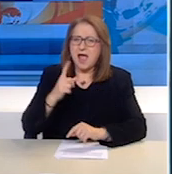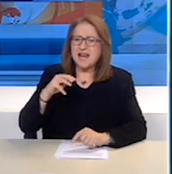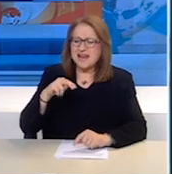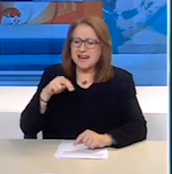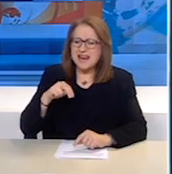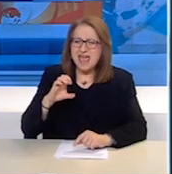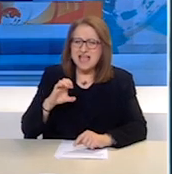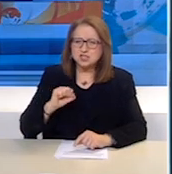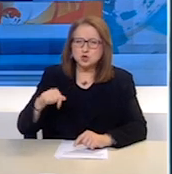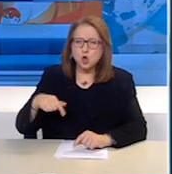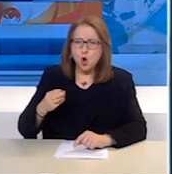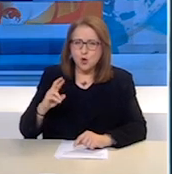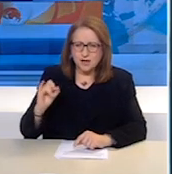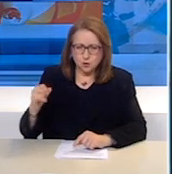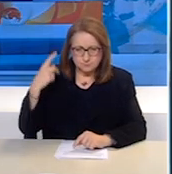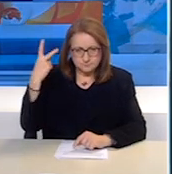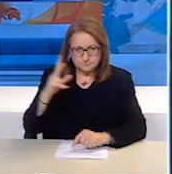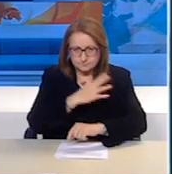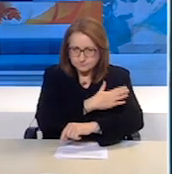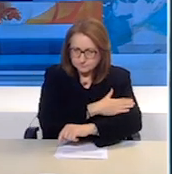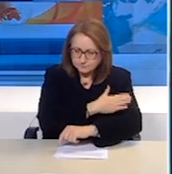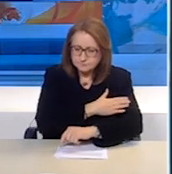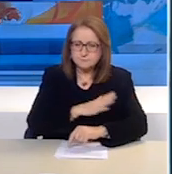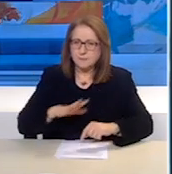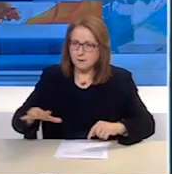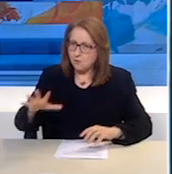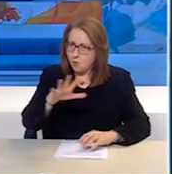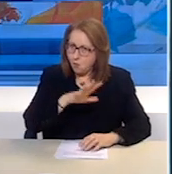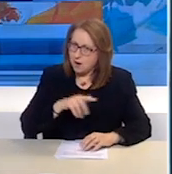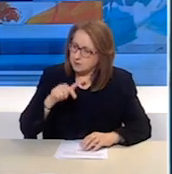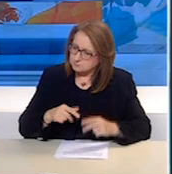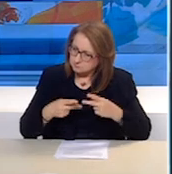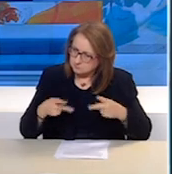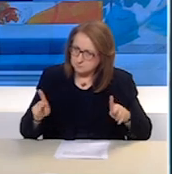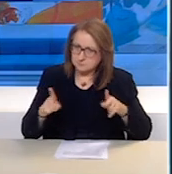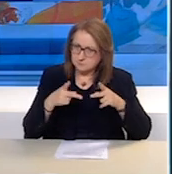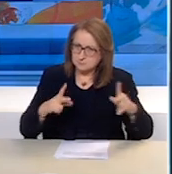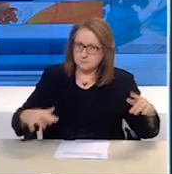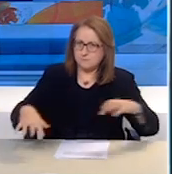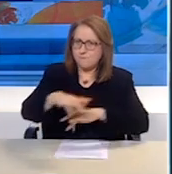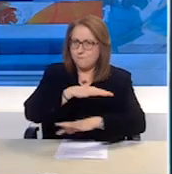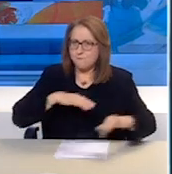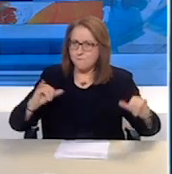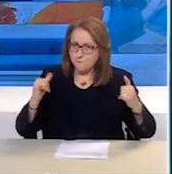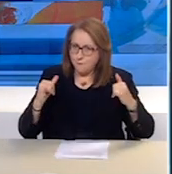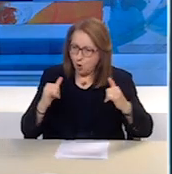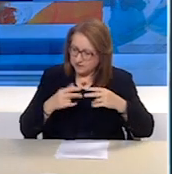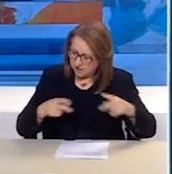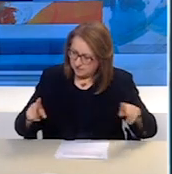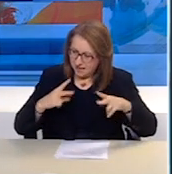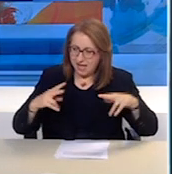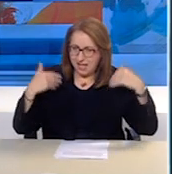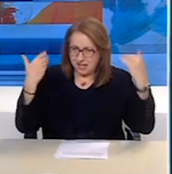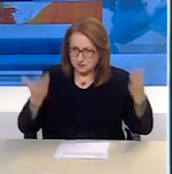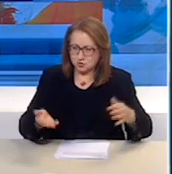Νεστορίου, της Περιφερειακής Ενότητας Καστοριάς της Δυτικής Μακεδονίας, αλλά και στο Δήμο Ξάνθης της Περιφέρειας Ανατολικής Μακεδονίας και